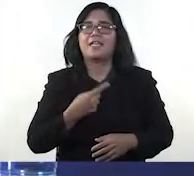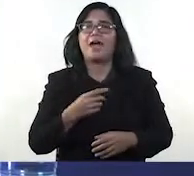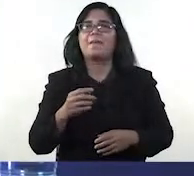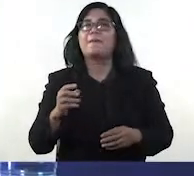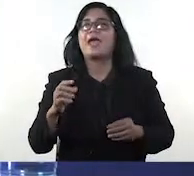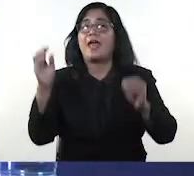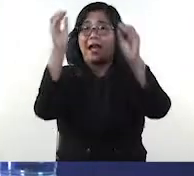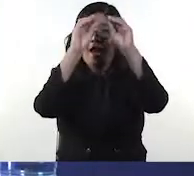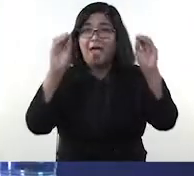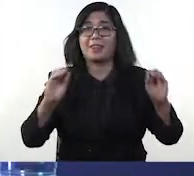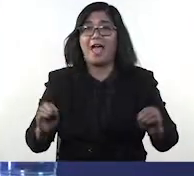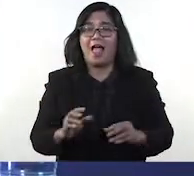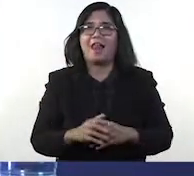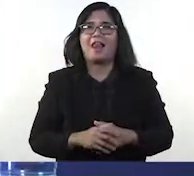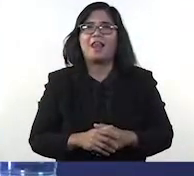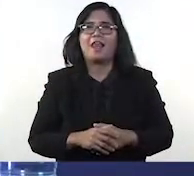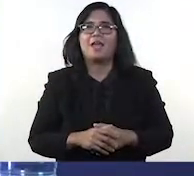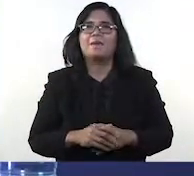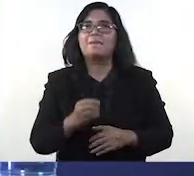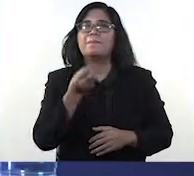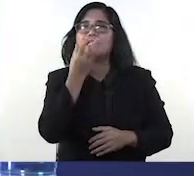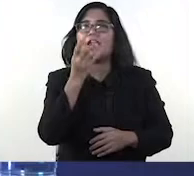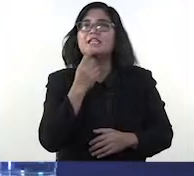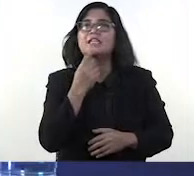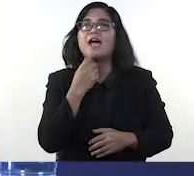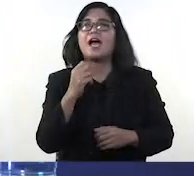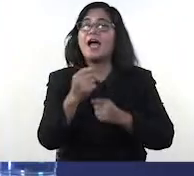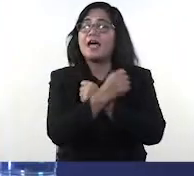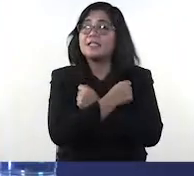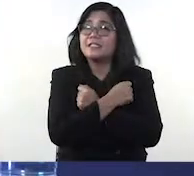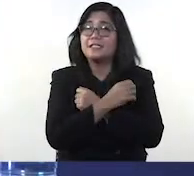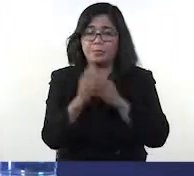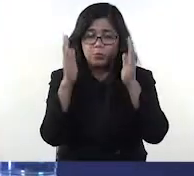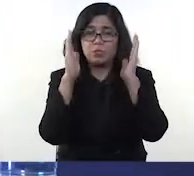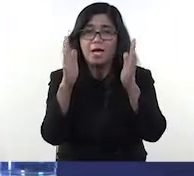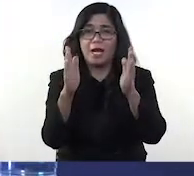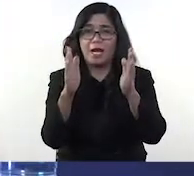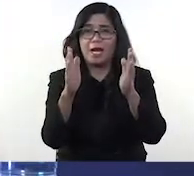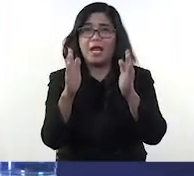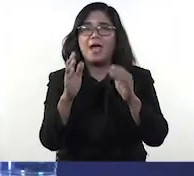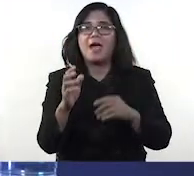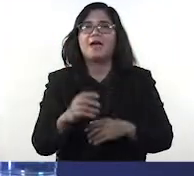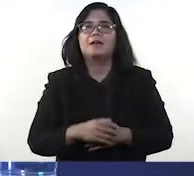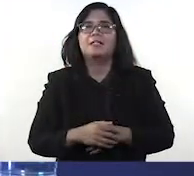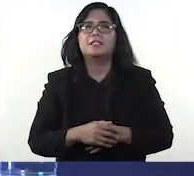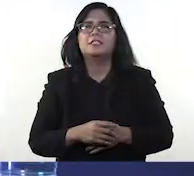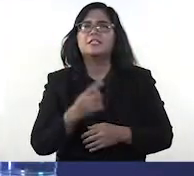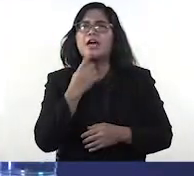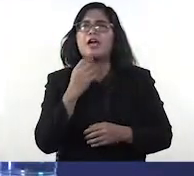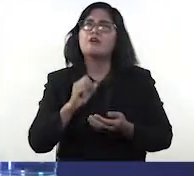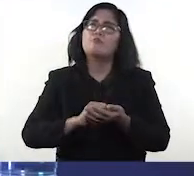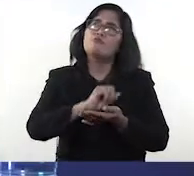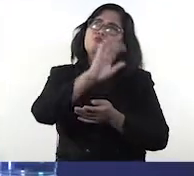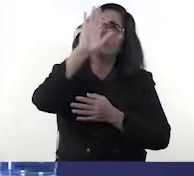merayakan Natal karena itu Natal bicara tak kasih Natal bicara tentang kepedulian Natal bicara